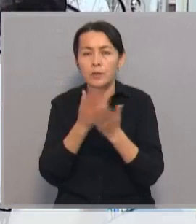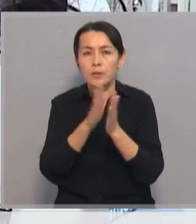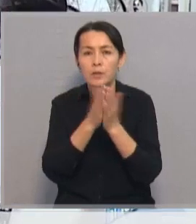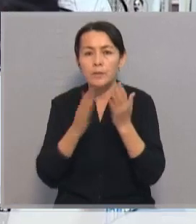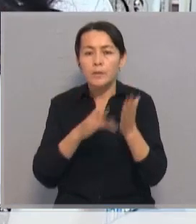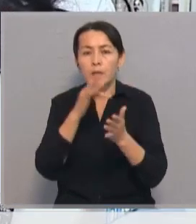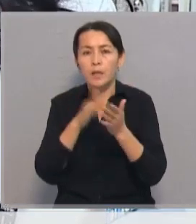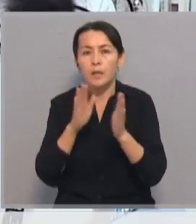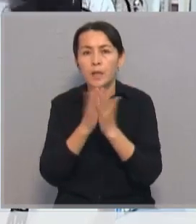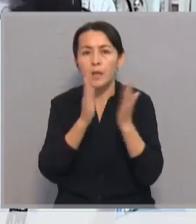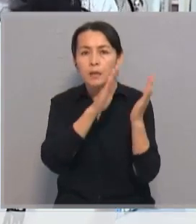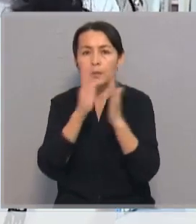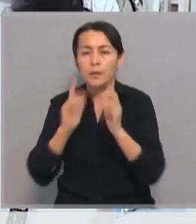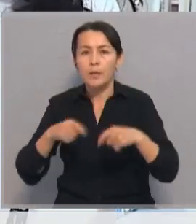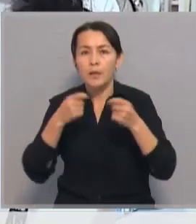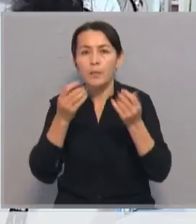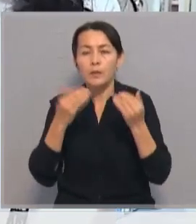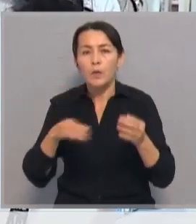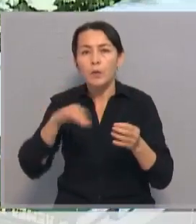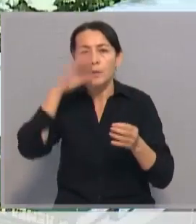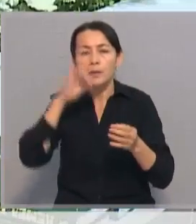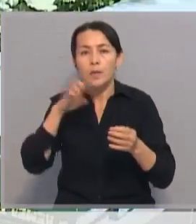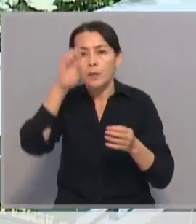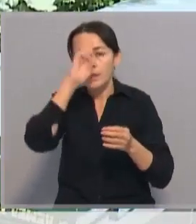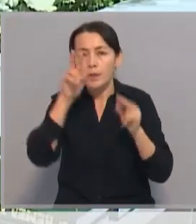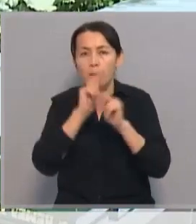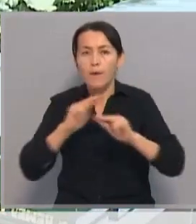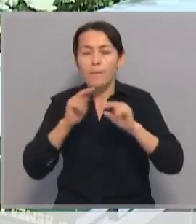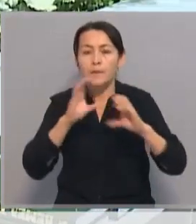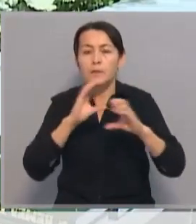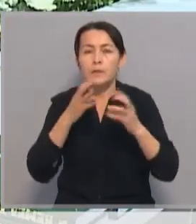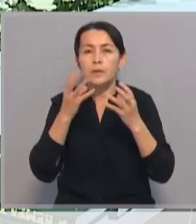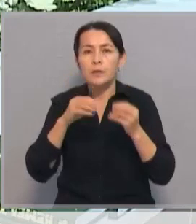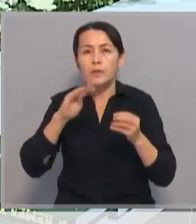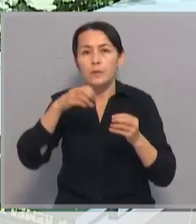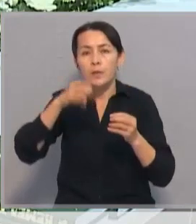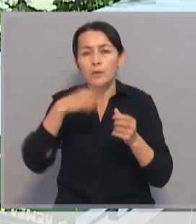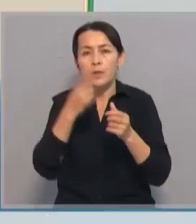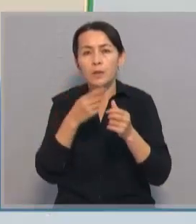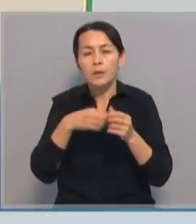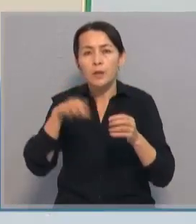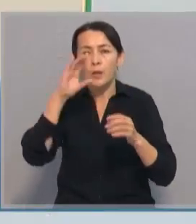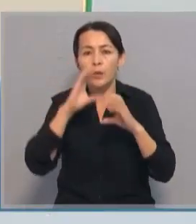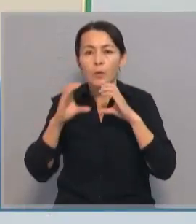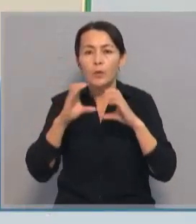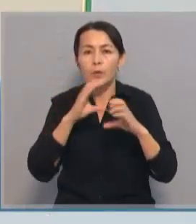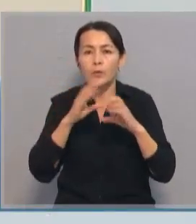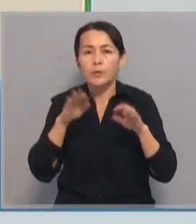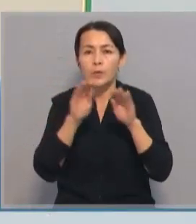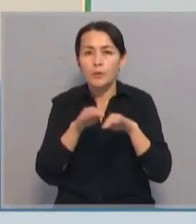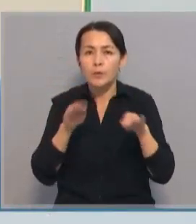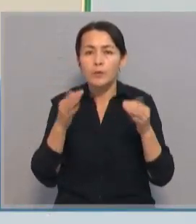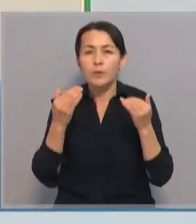қала кітапханаларына табыс етілді. Оңтүстік Қазақстан мемлекеттік педагогикалық университеті және Жұмабай Тәшенов атындағы университет